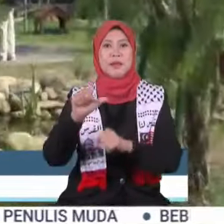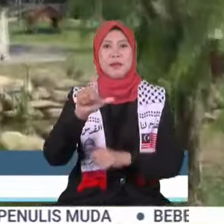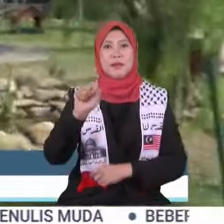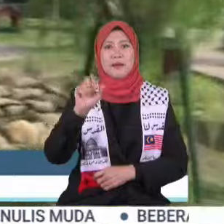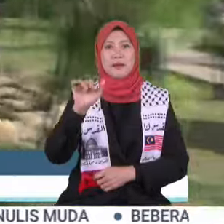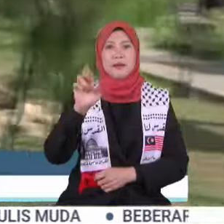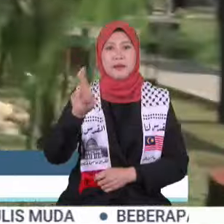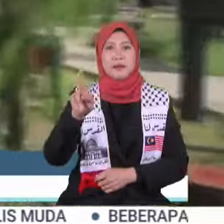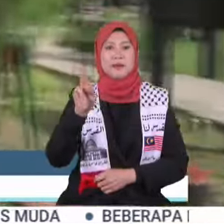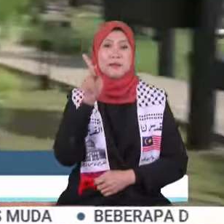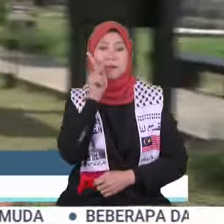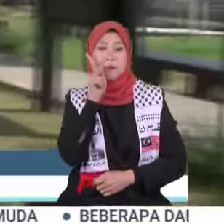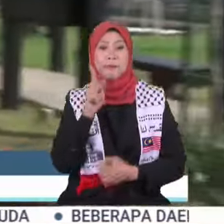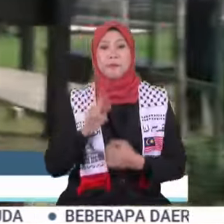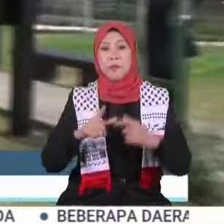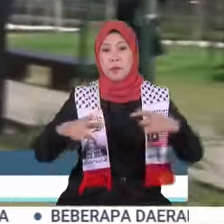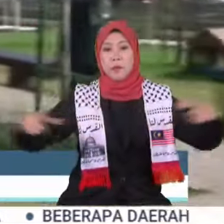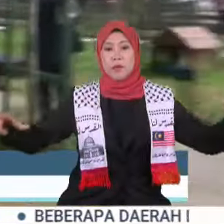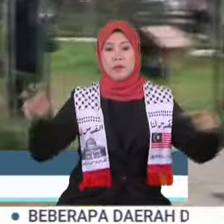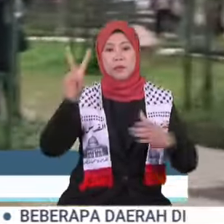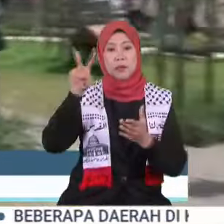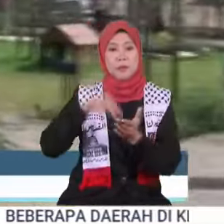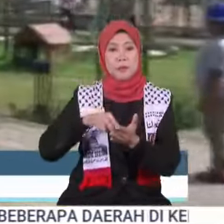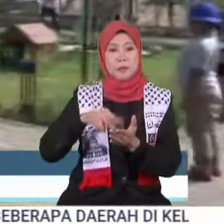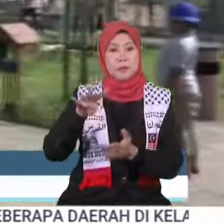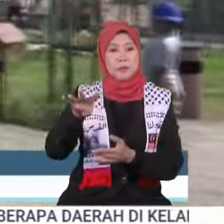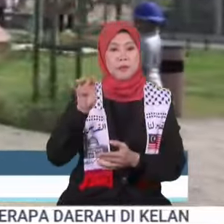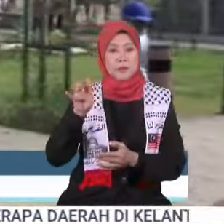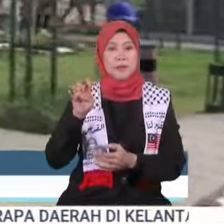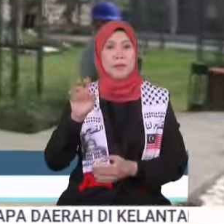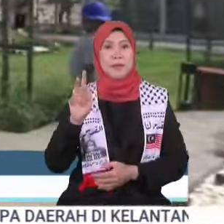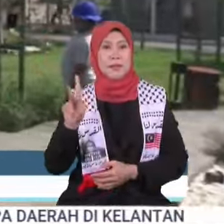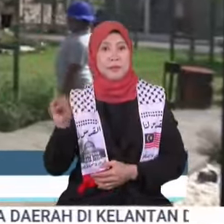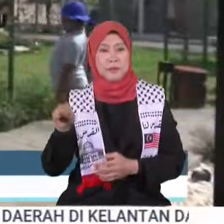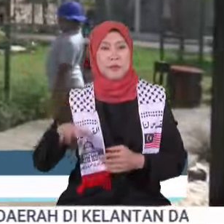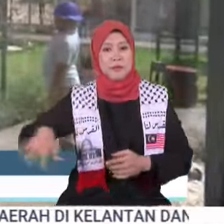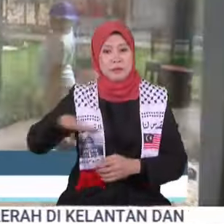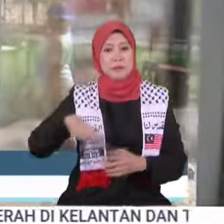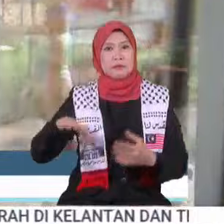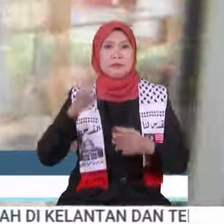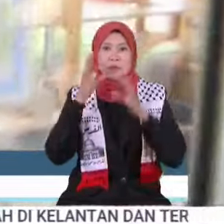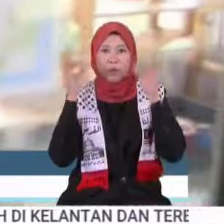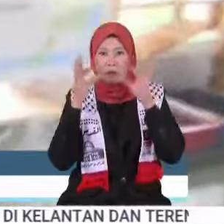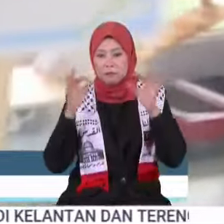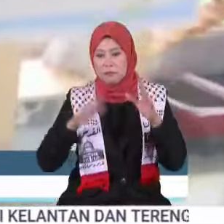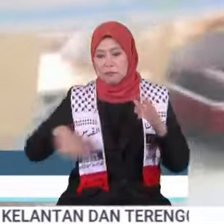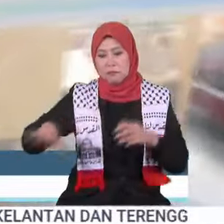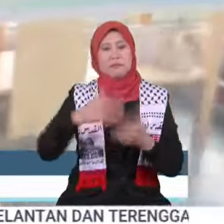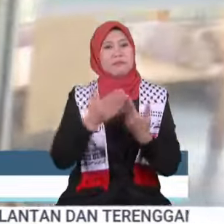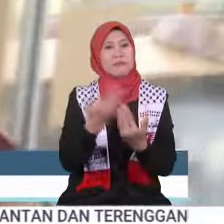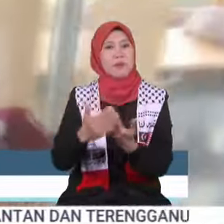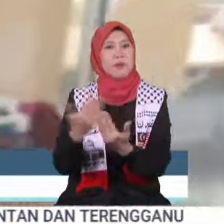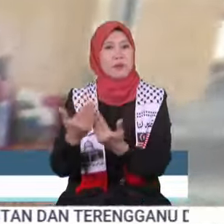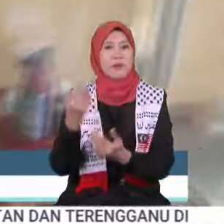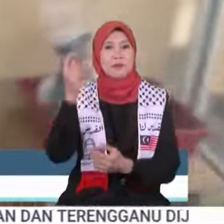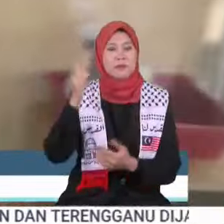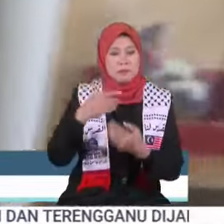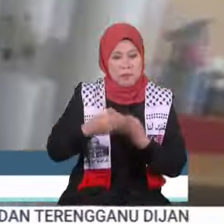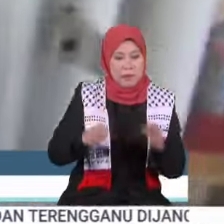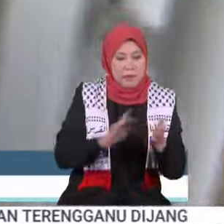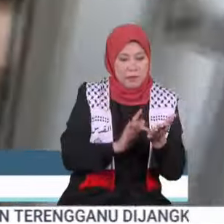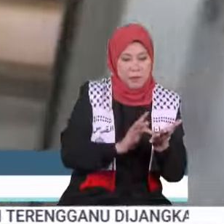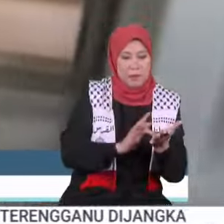Kedah. Berkeluasan 2,400 kaki persegi, taman kucing ini dilengkapi pelbagai kemudahan seperti bilik